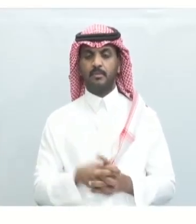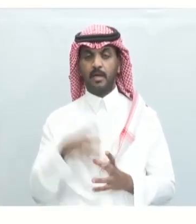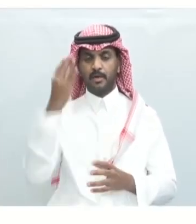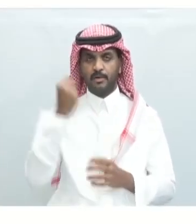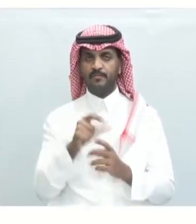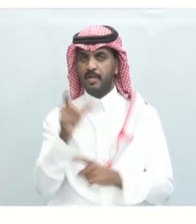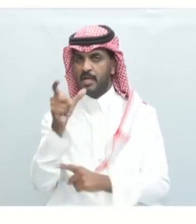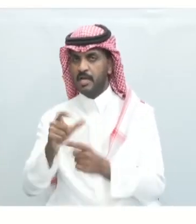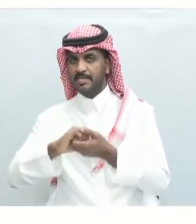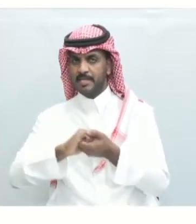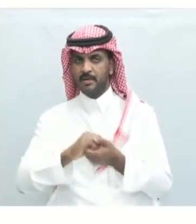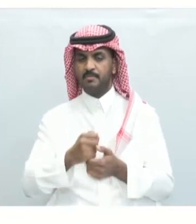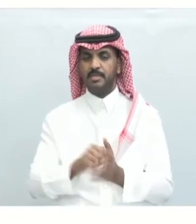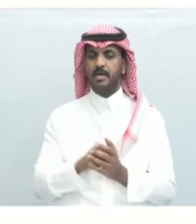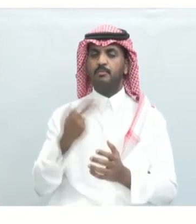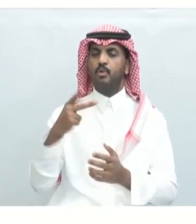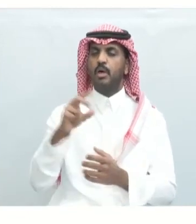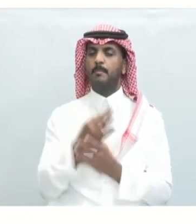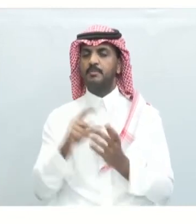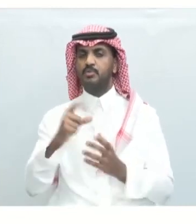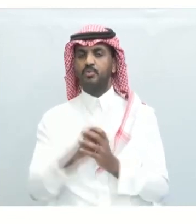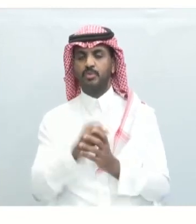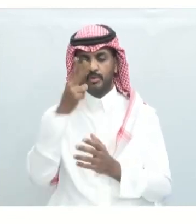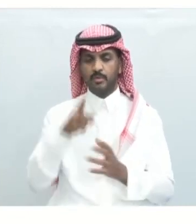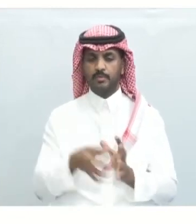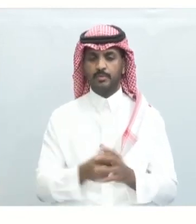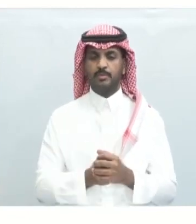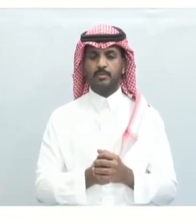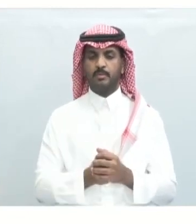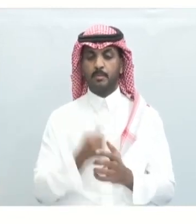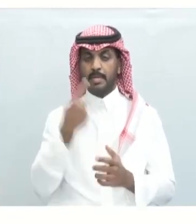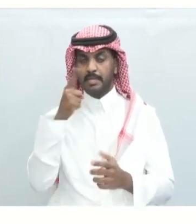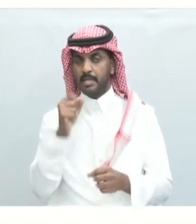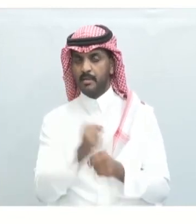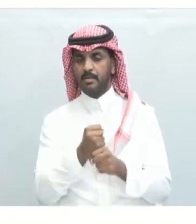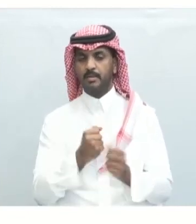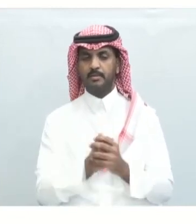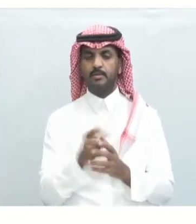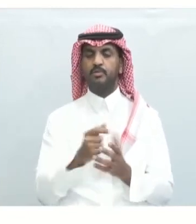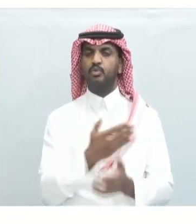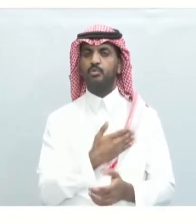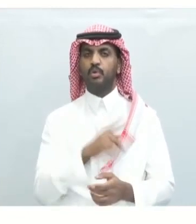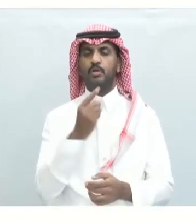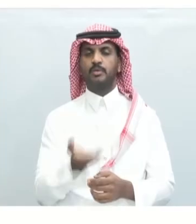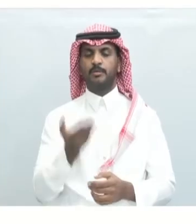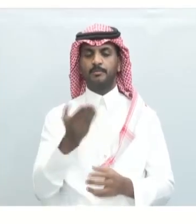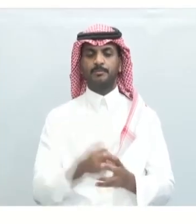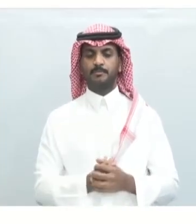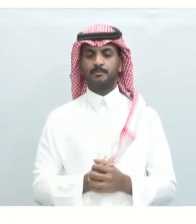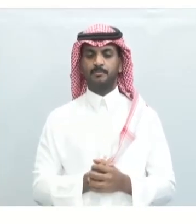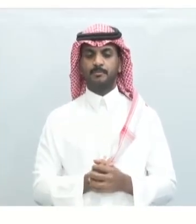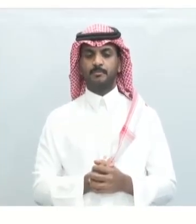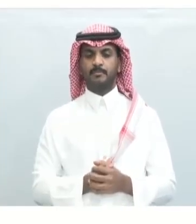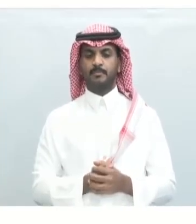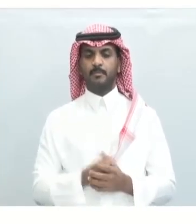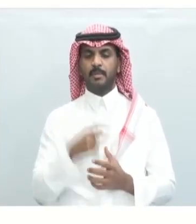تعرفنا على الصحابي الجليل عبد الله بن مسعود رضي الله عنه كذلك بينا الاعمال التي يحبها الله عز وجل كذلك